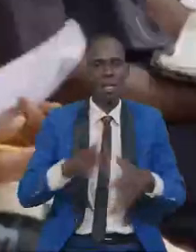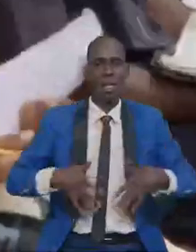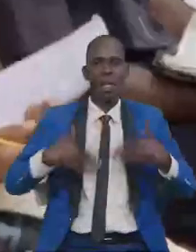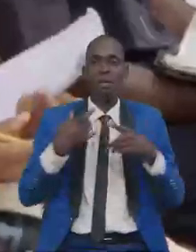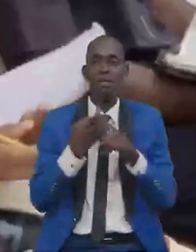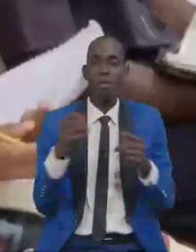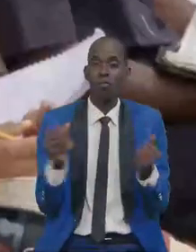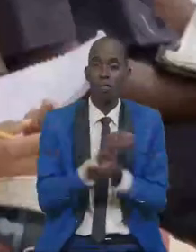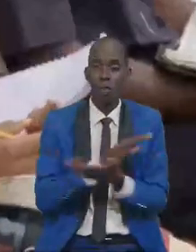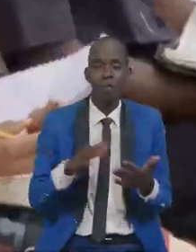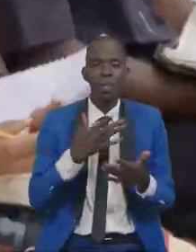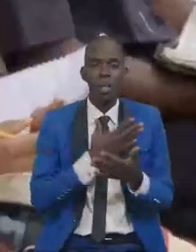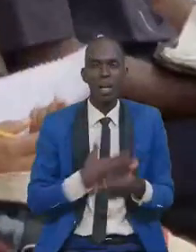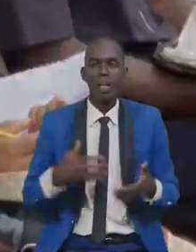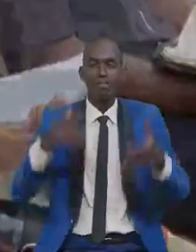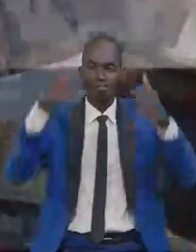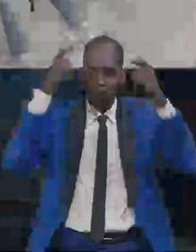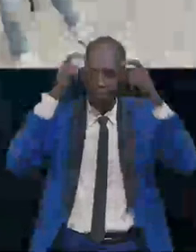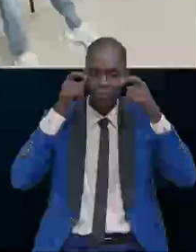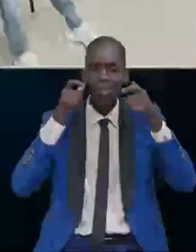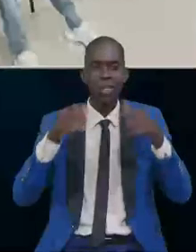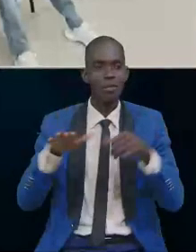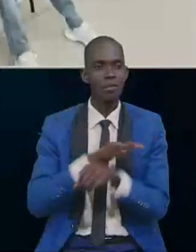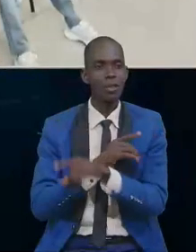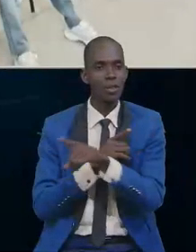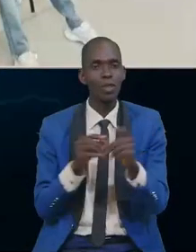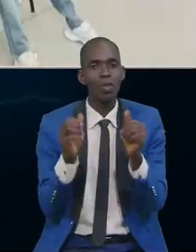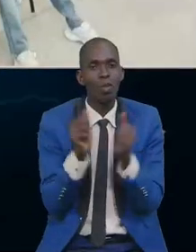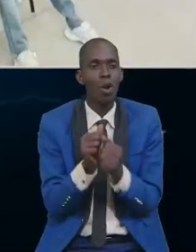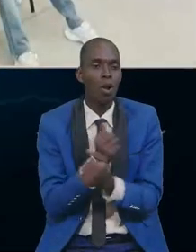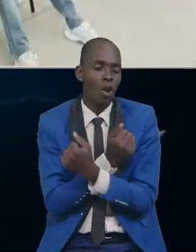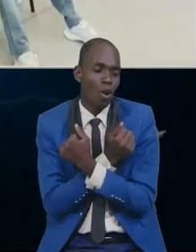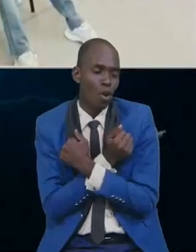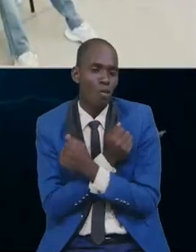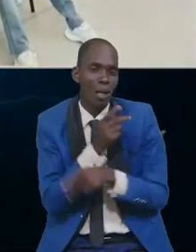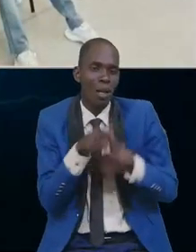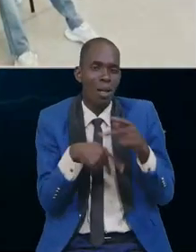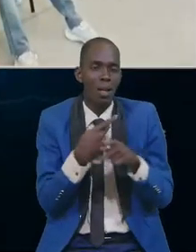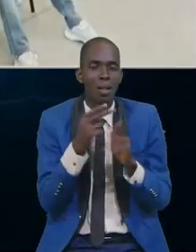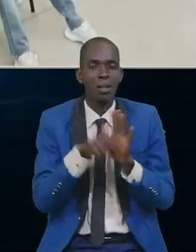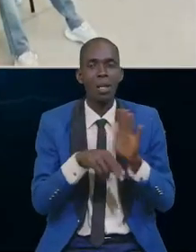rachète ta, délivre ta vie de la destruction et qui te couronne de bonté. Verset